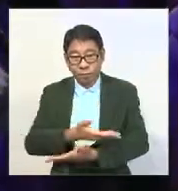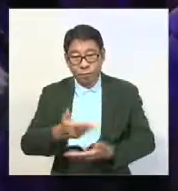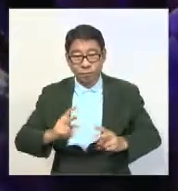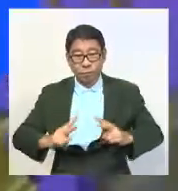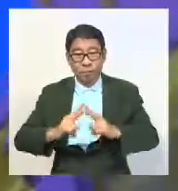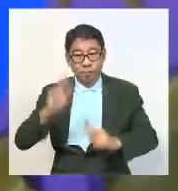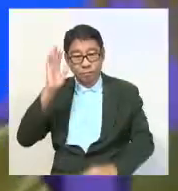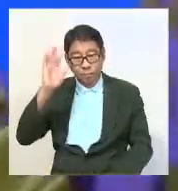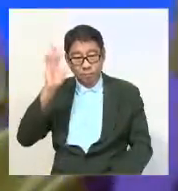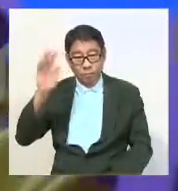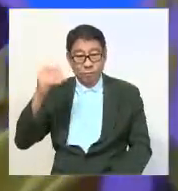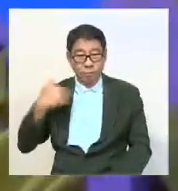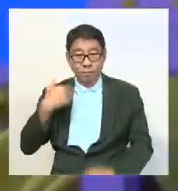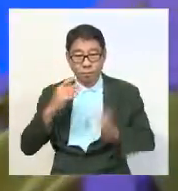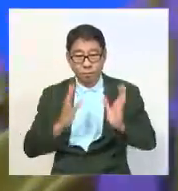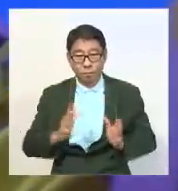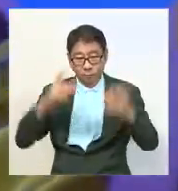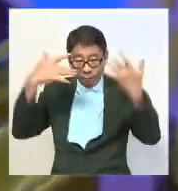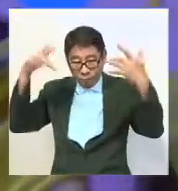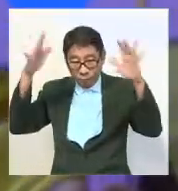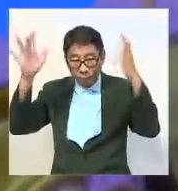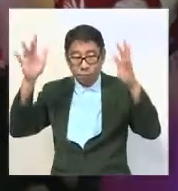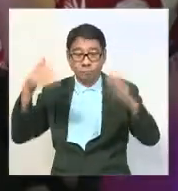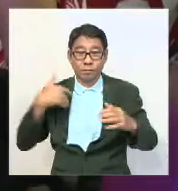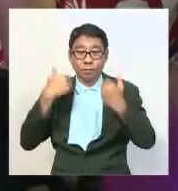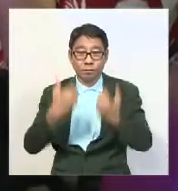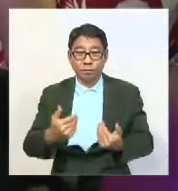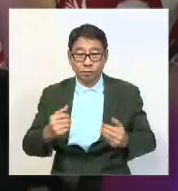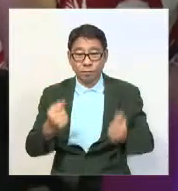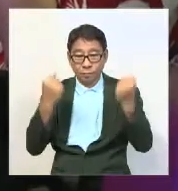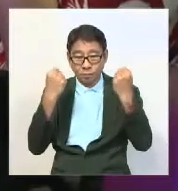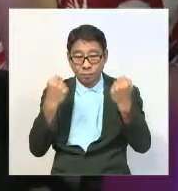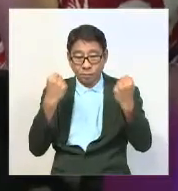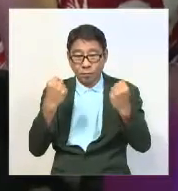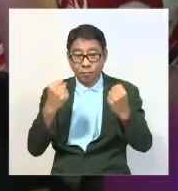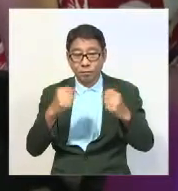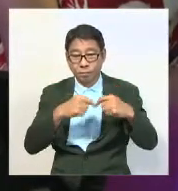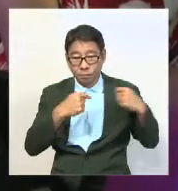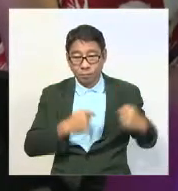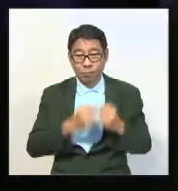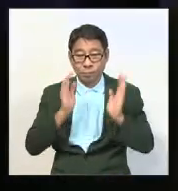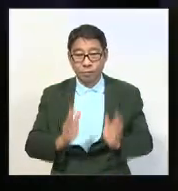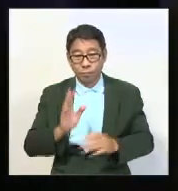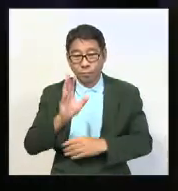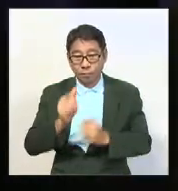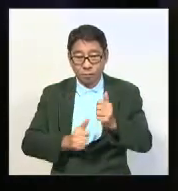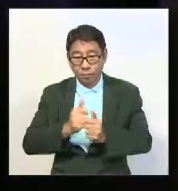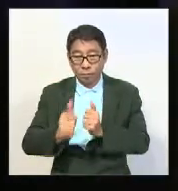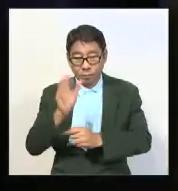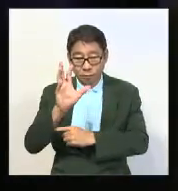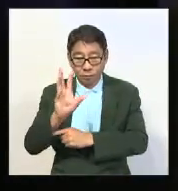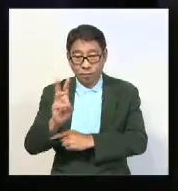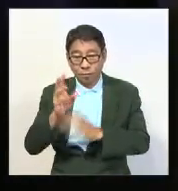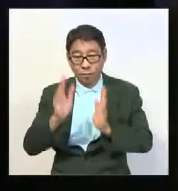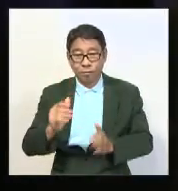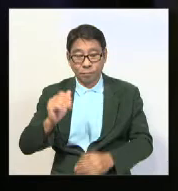สัมพันธ์มีบรรดากองเชียร์ค่ะมาร่วมส่งกำลังใจให้กับ6ผู้เข้าประกวดที่ผ่านเข้ารอบสุดท้ายซึ่งทั้งหมด